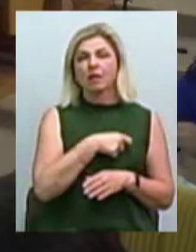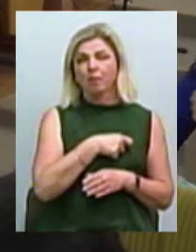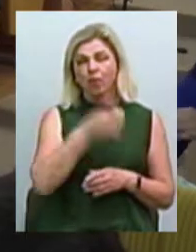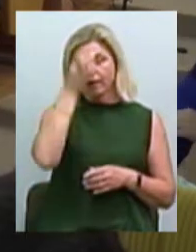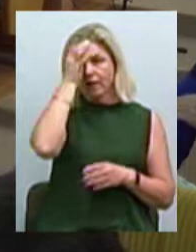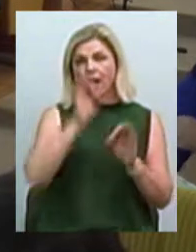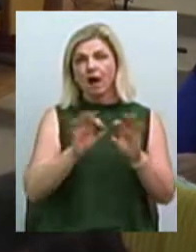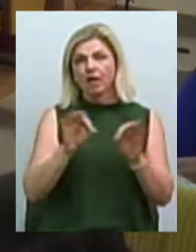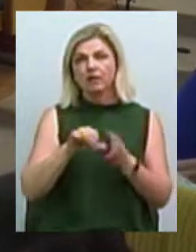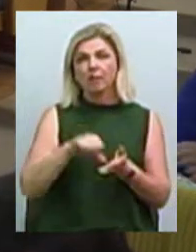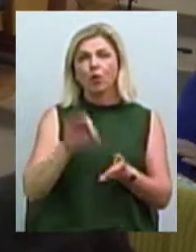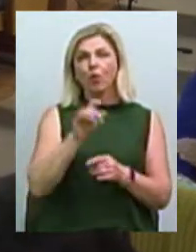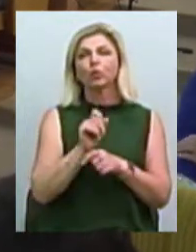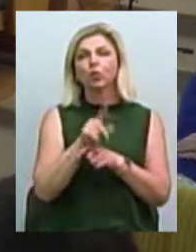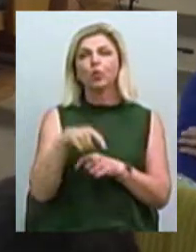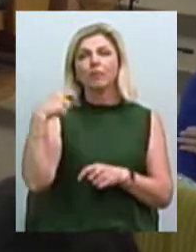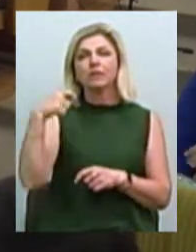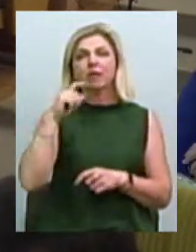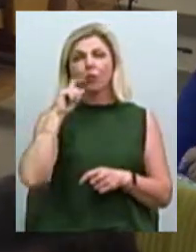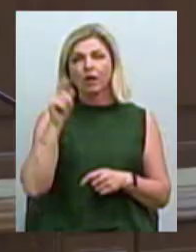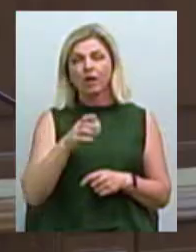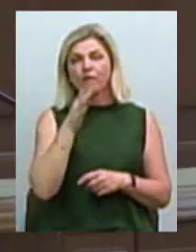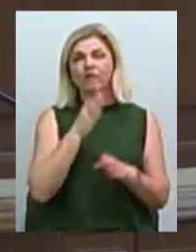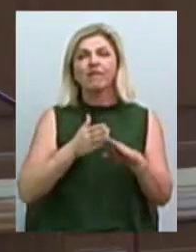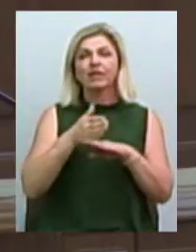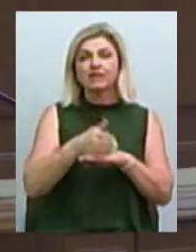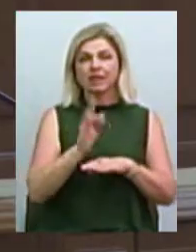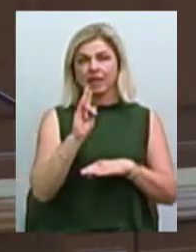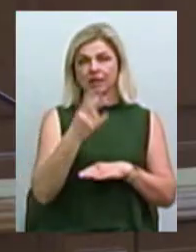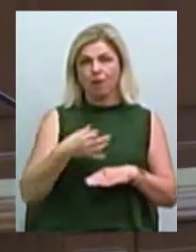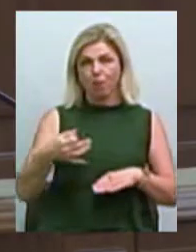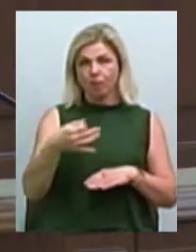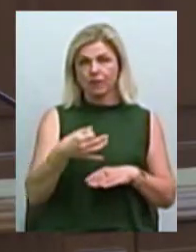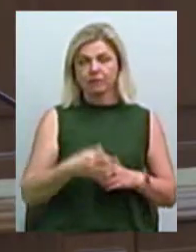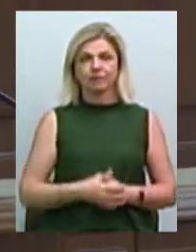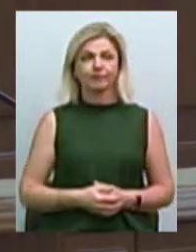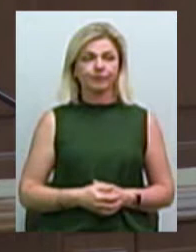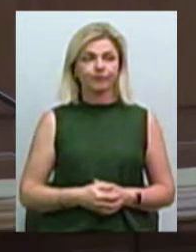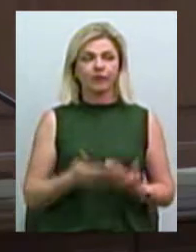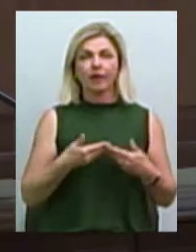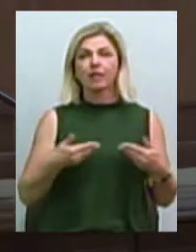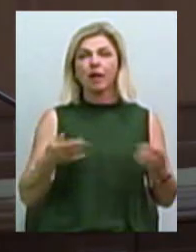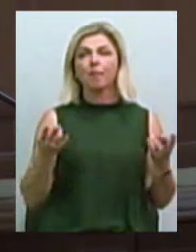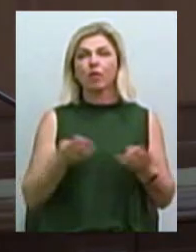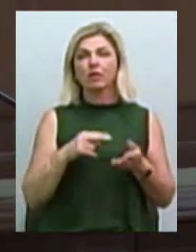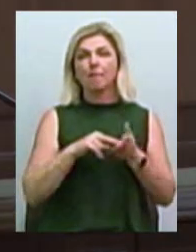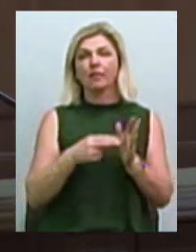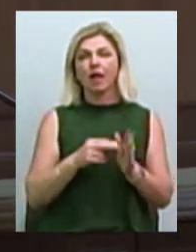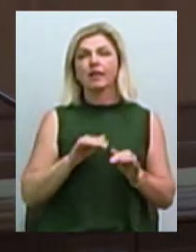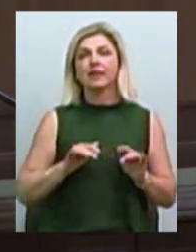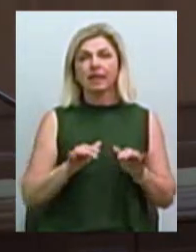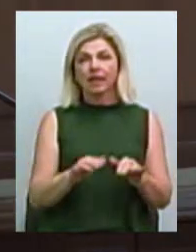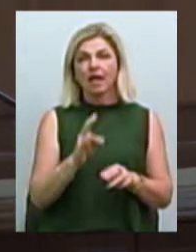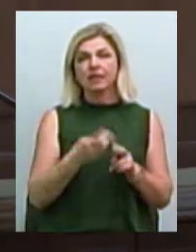присутнім про доручення президента України під час його візиту до Миколаївської області. Нам потрібен план дій на